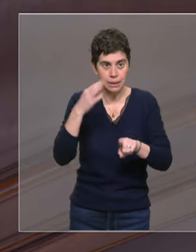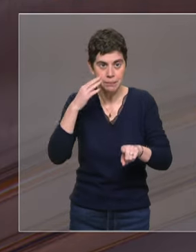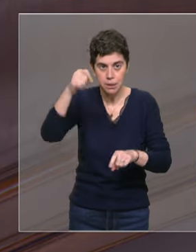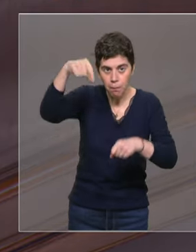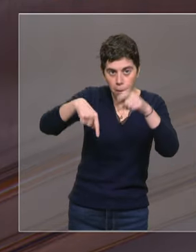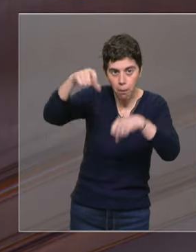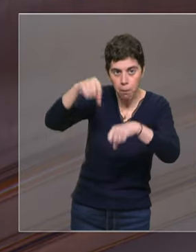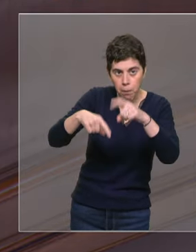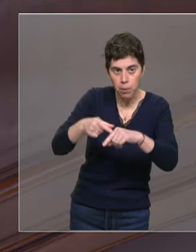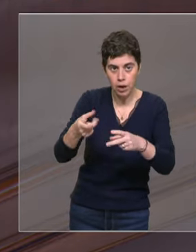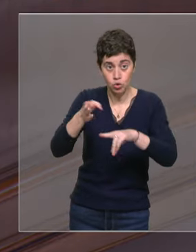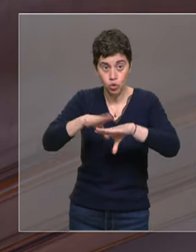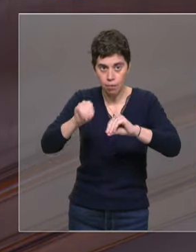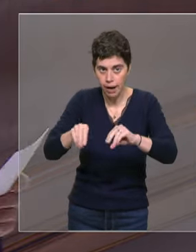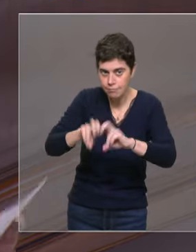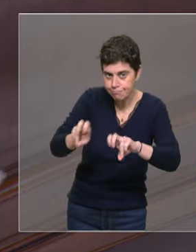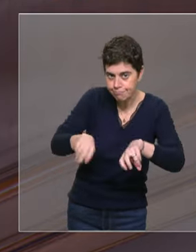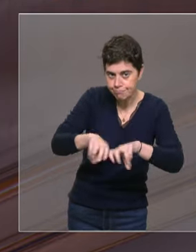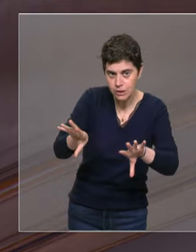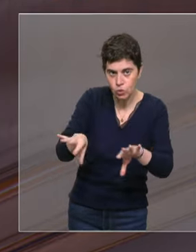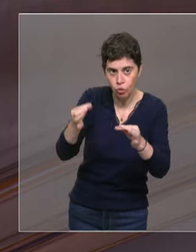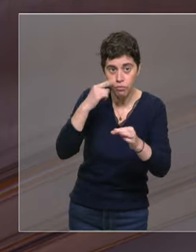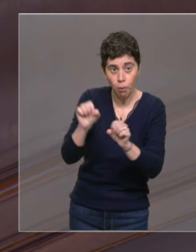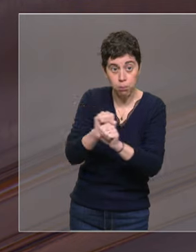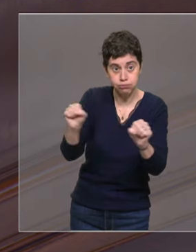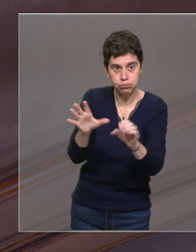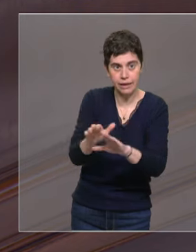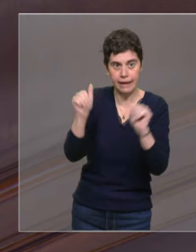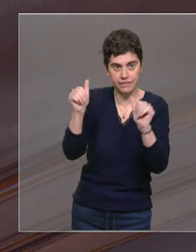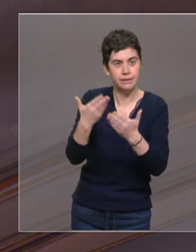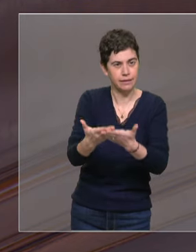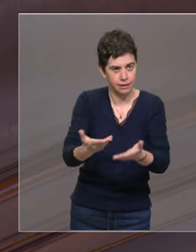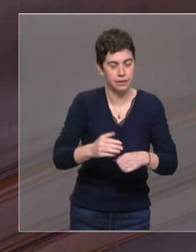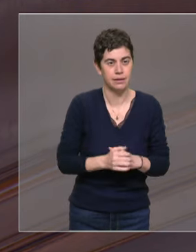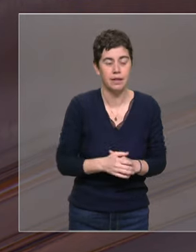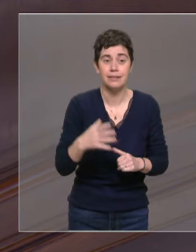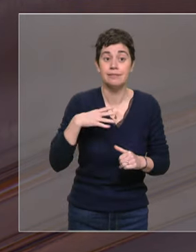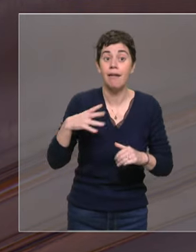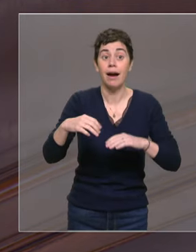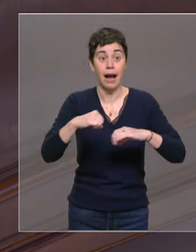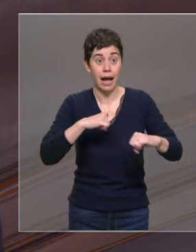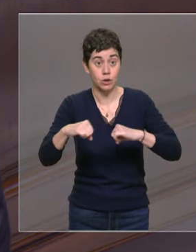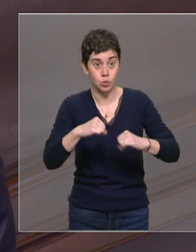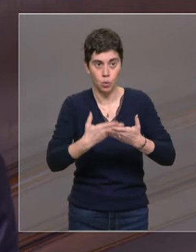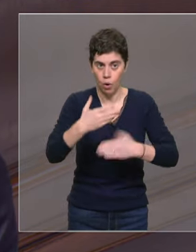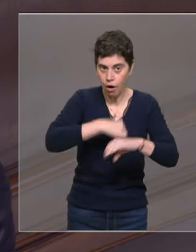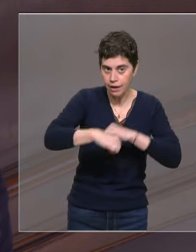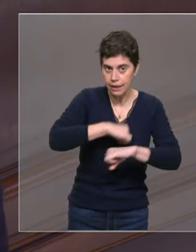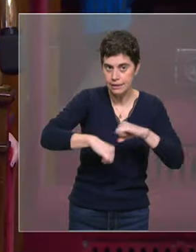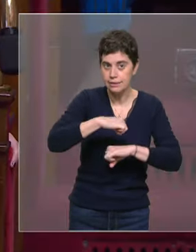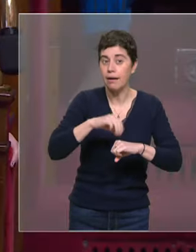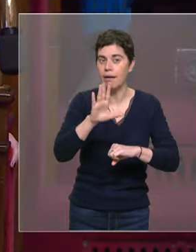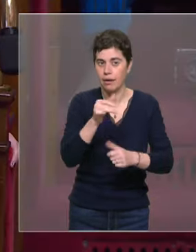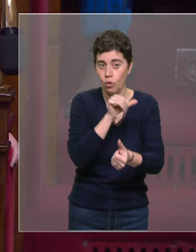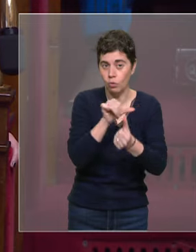ukrainien. Certaines de ces actions, et je réponds à la question, Madame la députée, certaines de ces actions pourraient nécessiter une